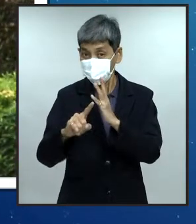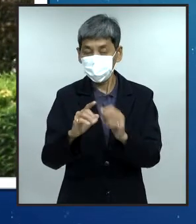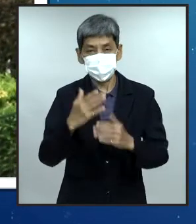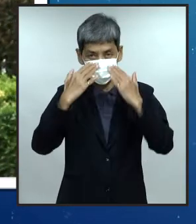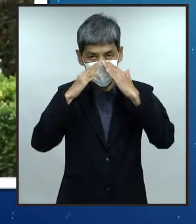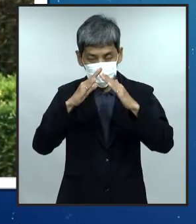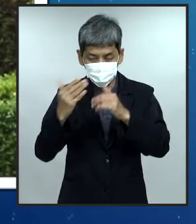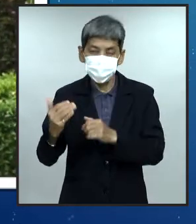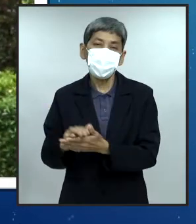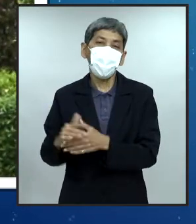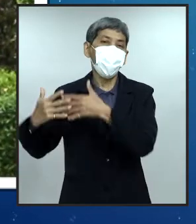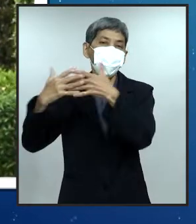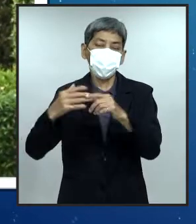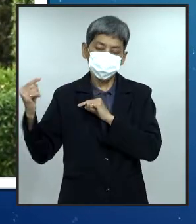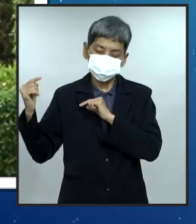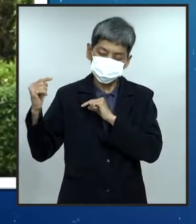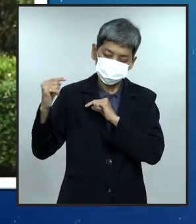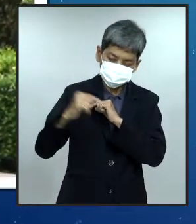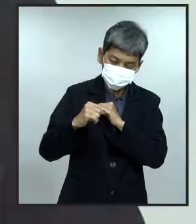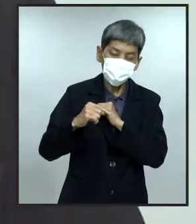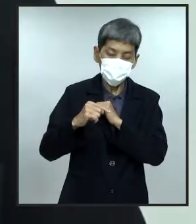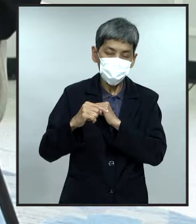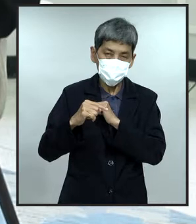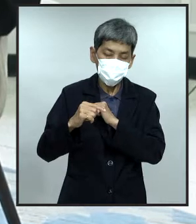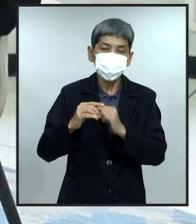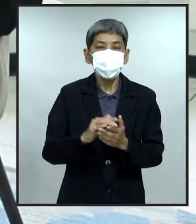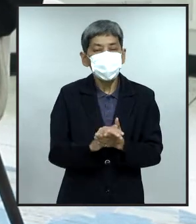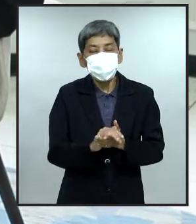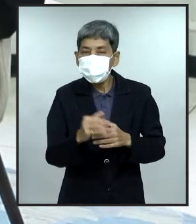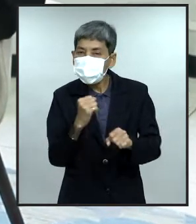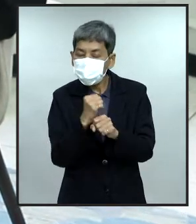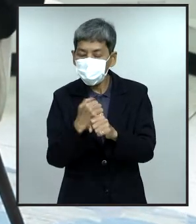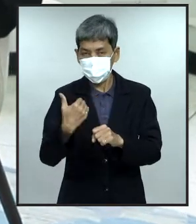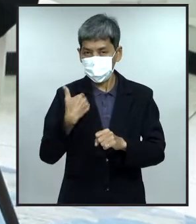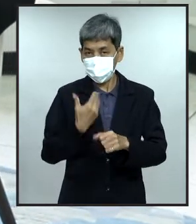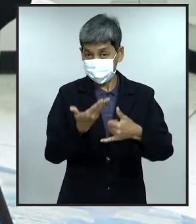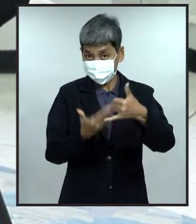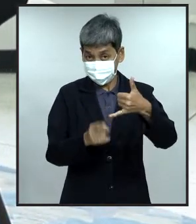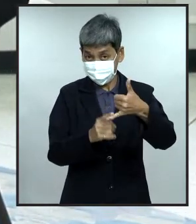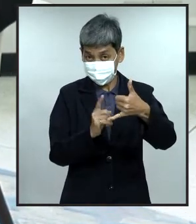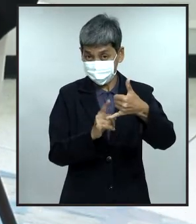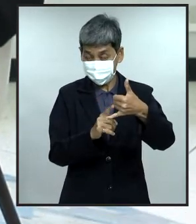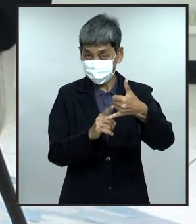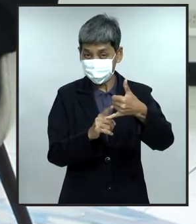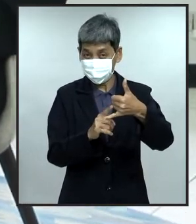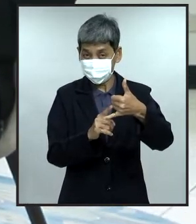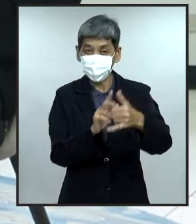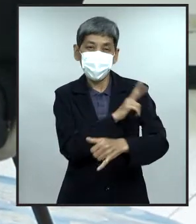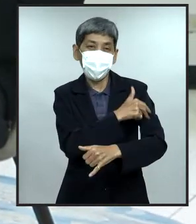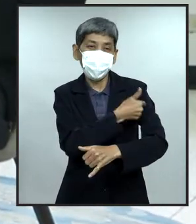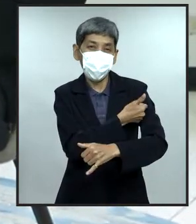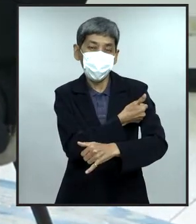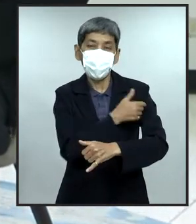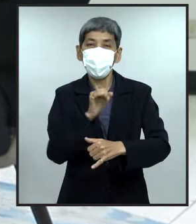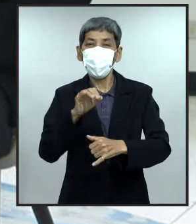อดที่มาจากอเมริกานะครับเขามาโดยการชักชวนโดยคุณหม